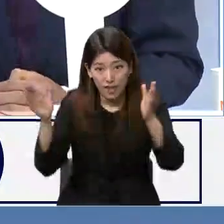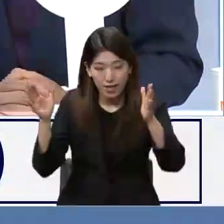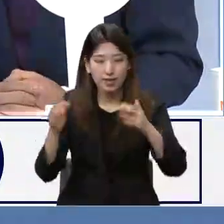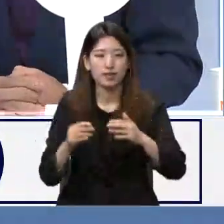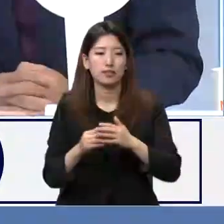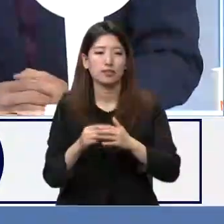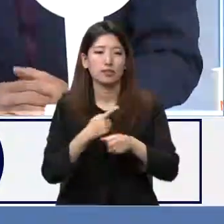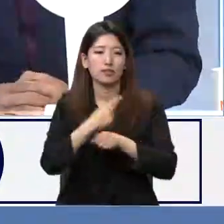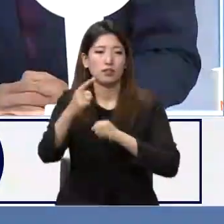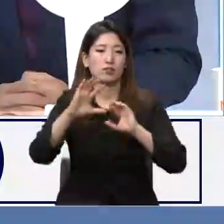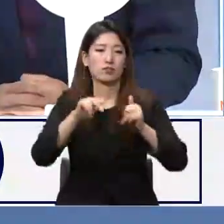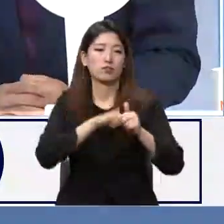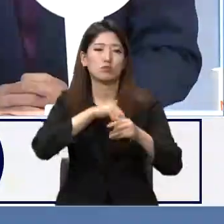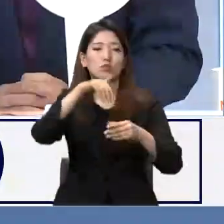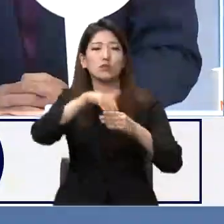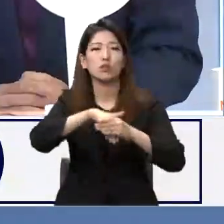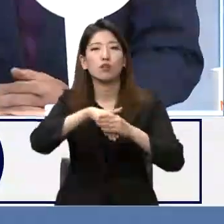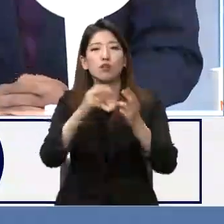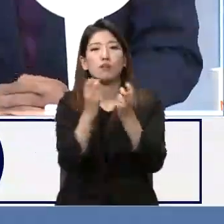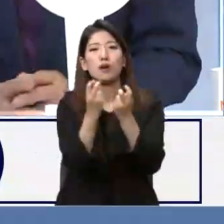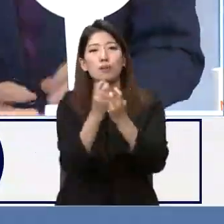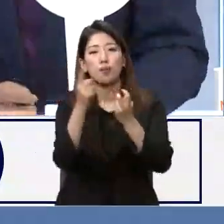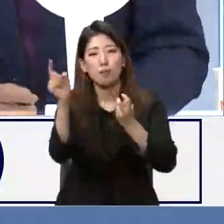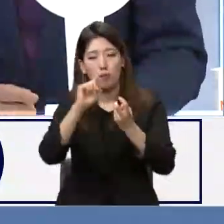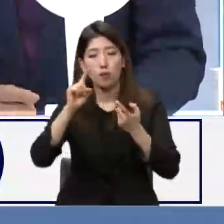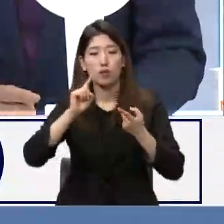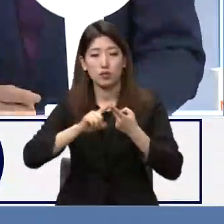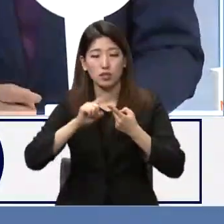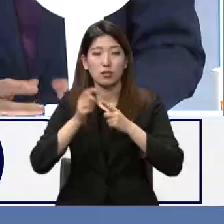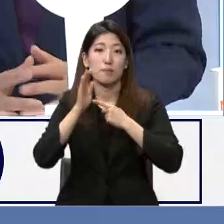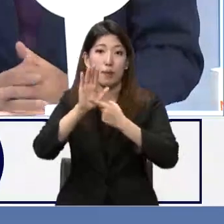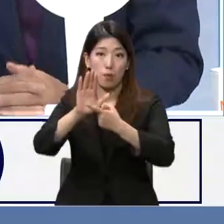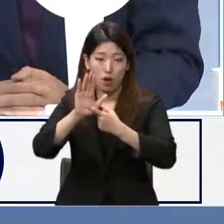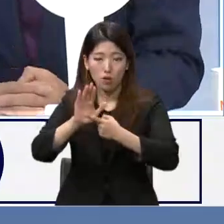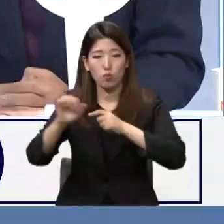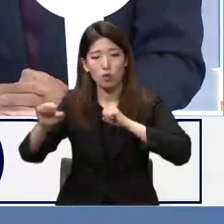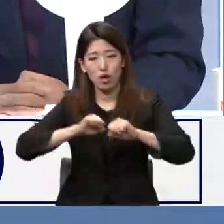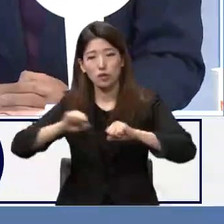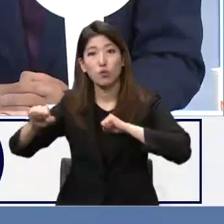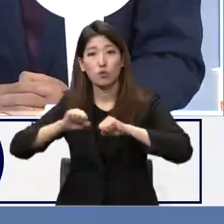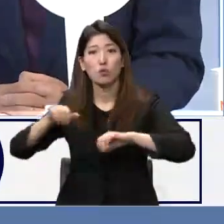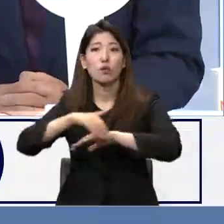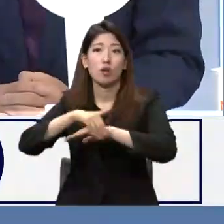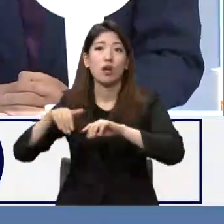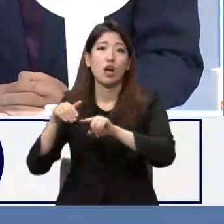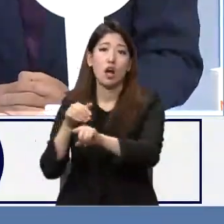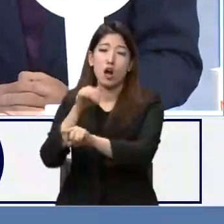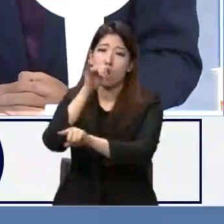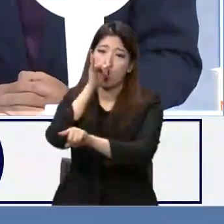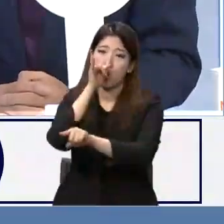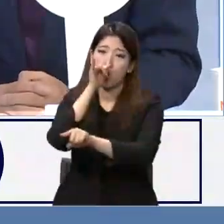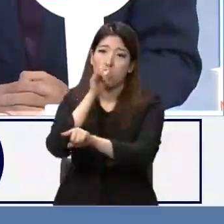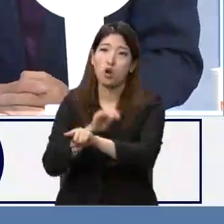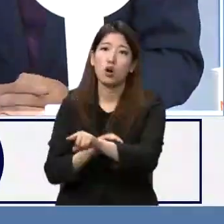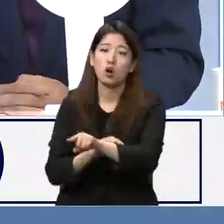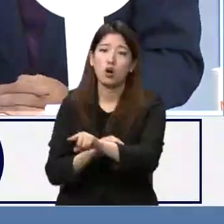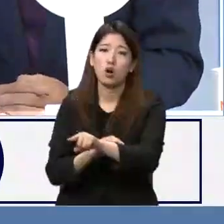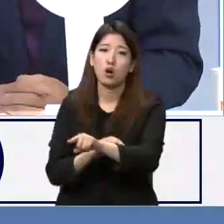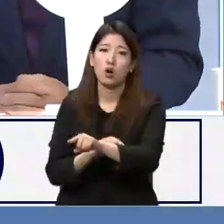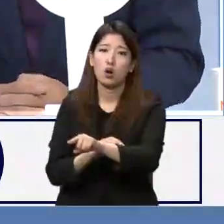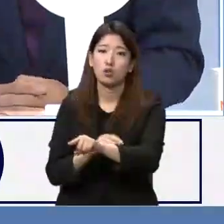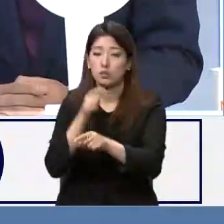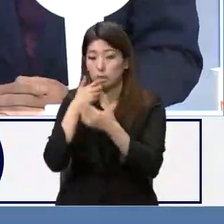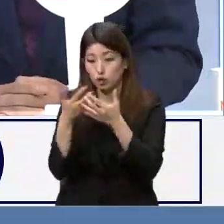발표하지 않겠습니까 그리고 이제 아마 혁신위에서는 뭐 개딸 등의 영향으로 대의원제였던 그런 어떤